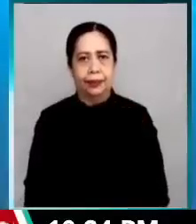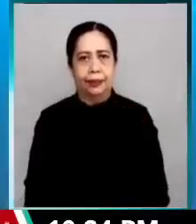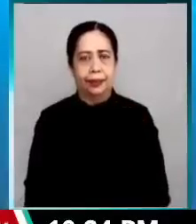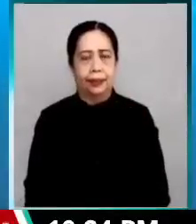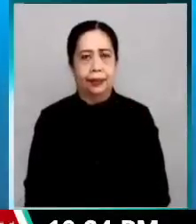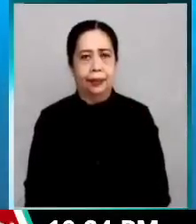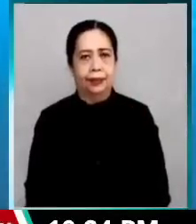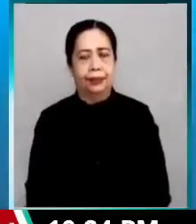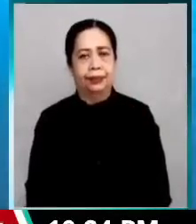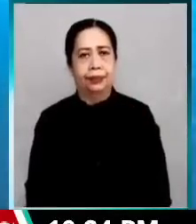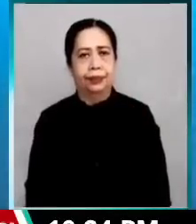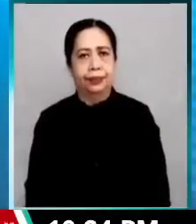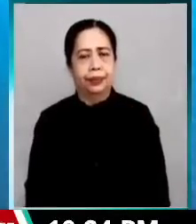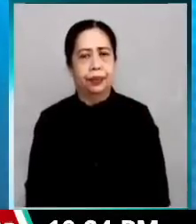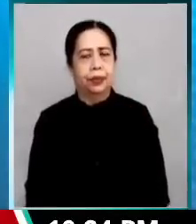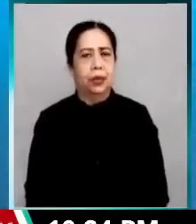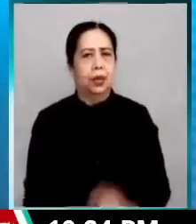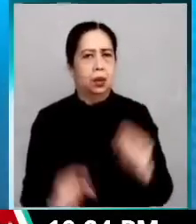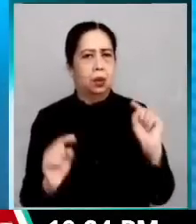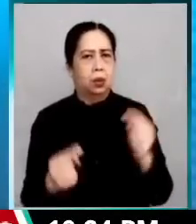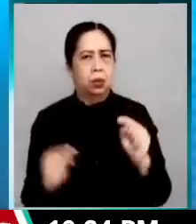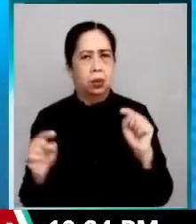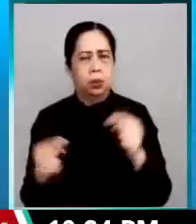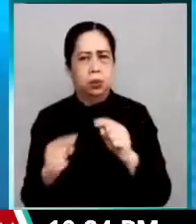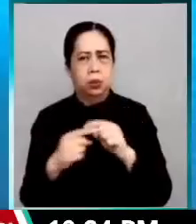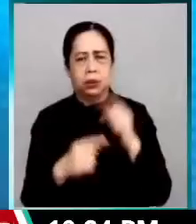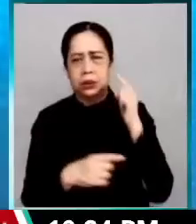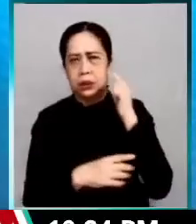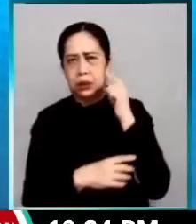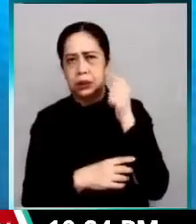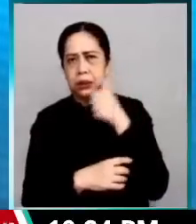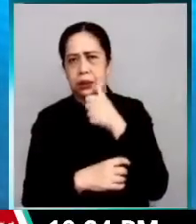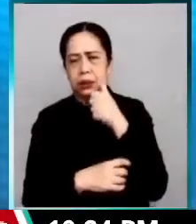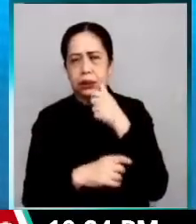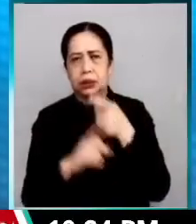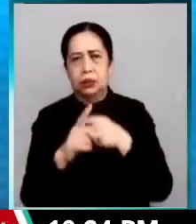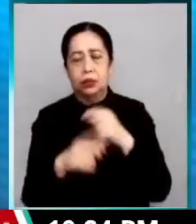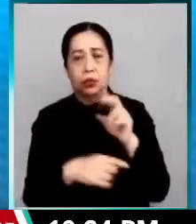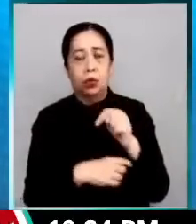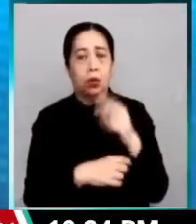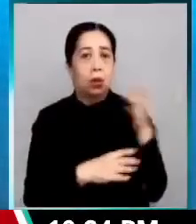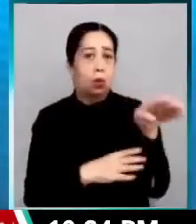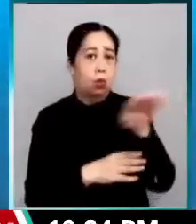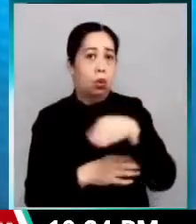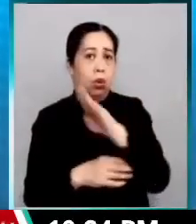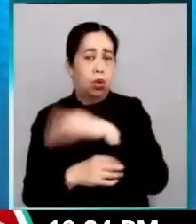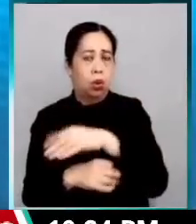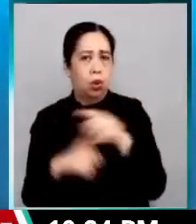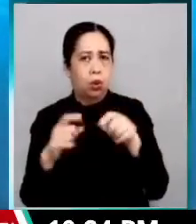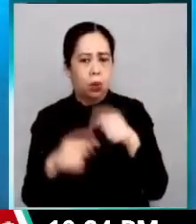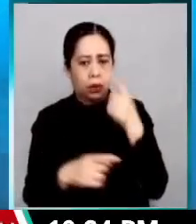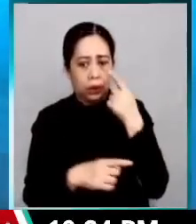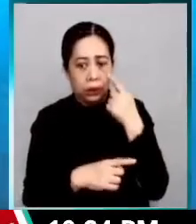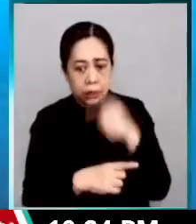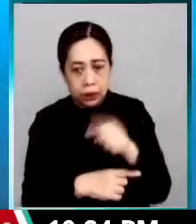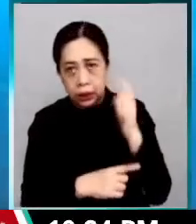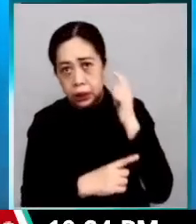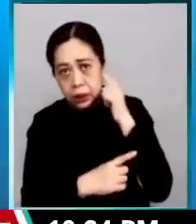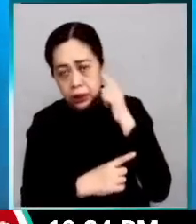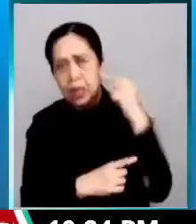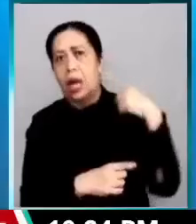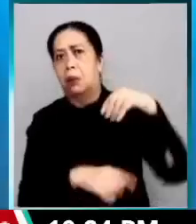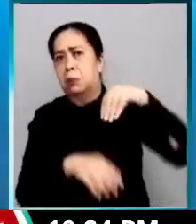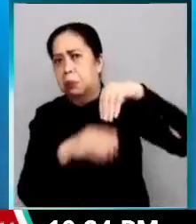sumakit at may tumutusok-tusok sa tenga ng isang babae mula Ubay, Bohol. Nang kanila raw tignan, napasukan pala ito ng